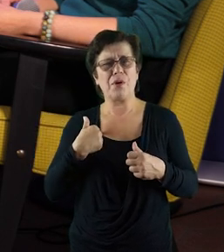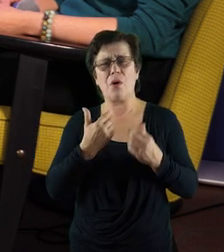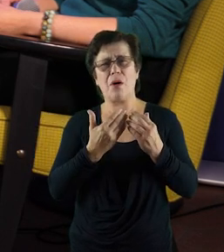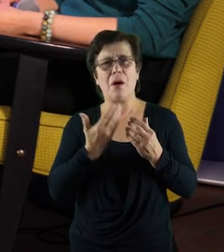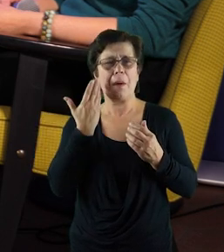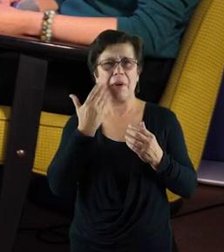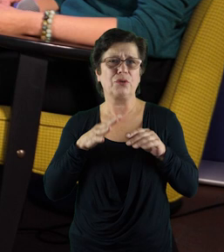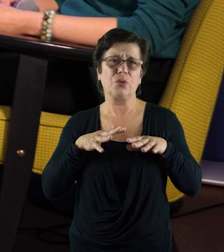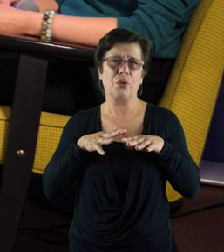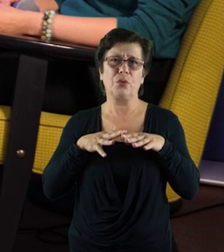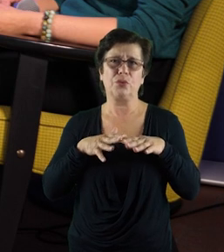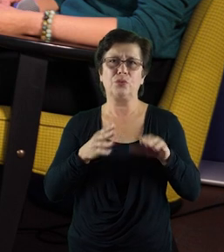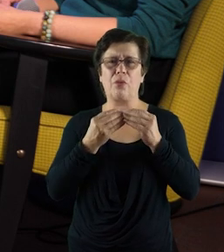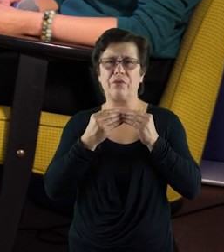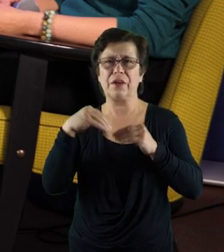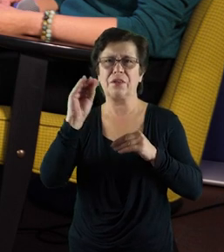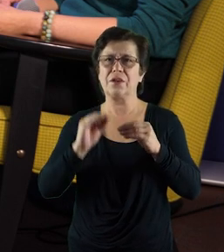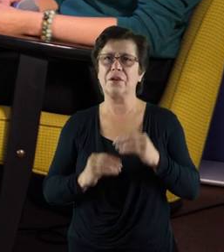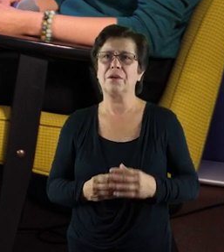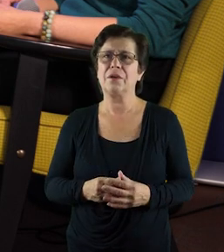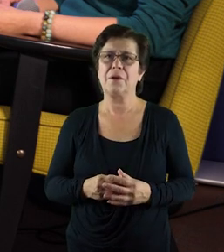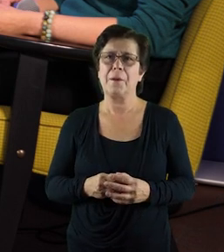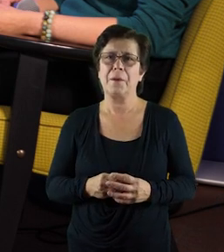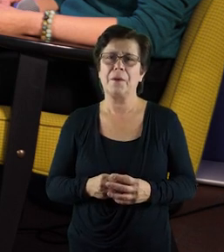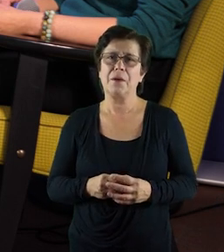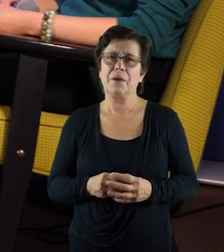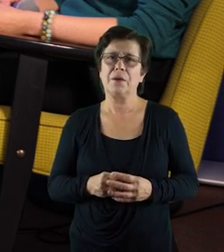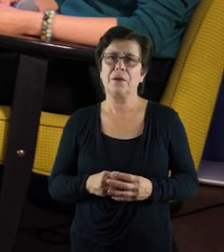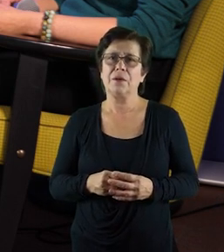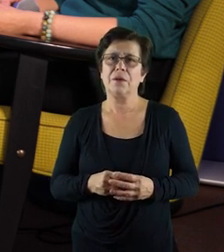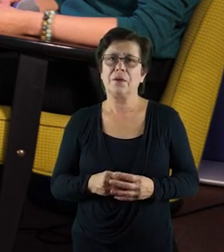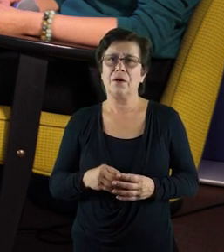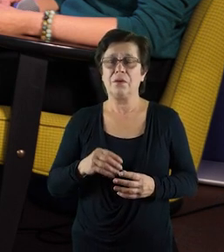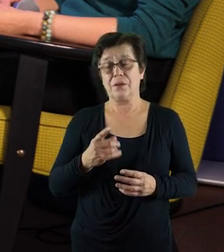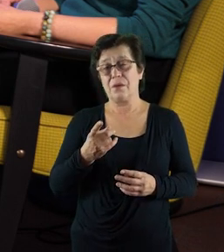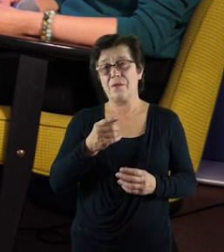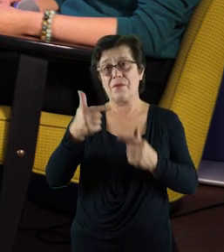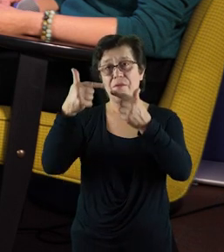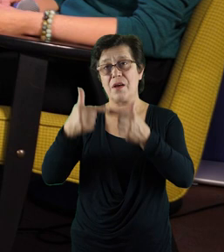myślę, że to też się z tym trochę wiąże. Tak, no najwspanialsze wiersze o lesie